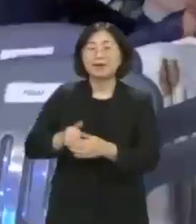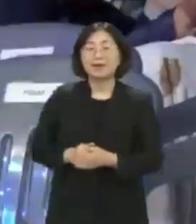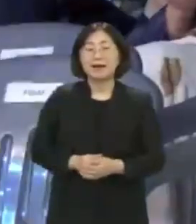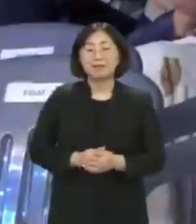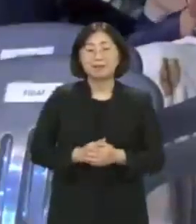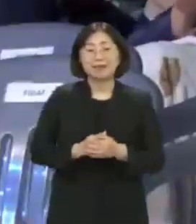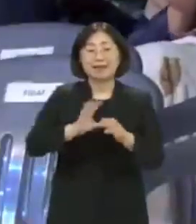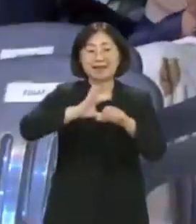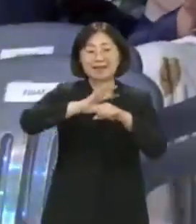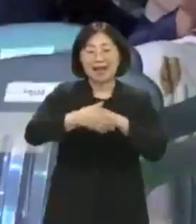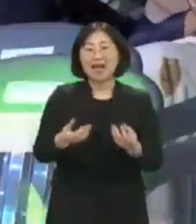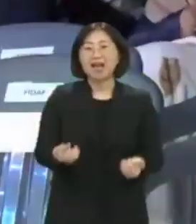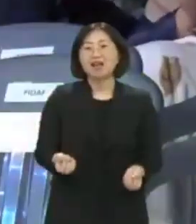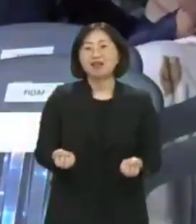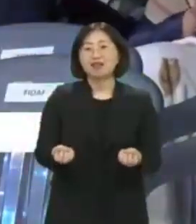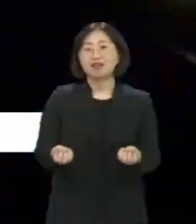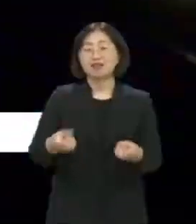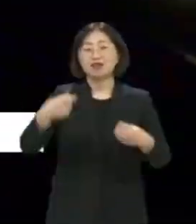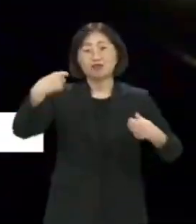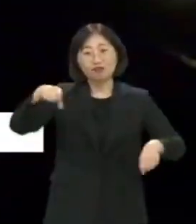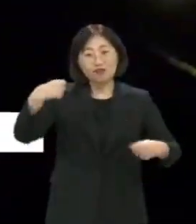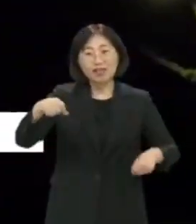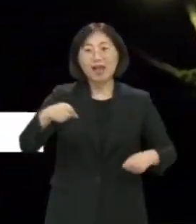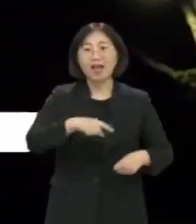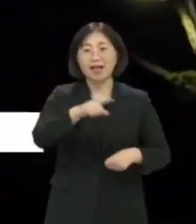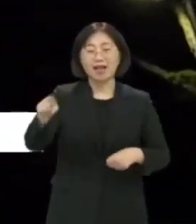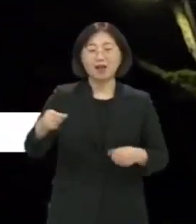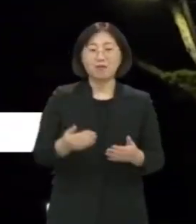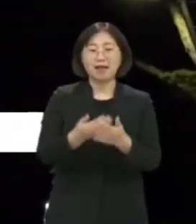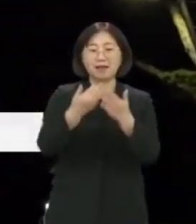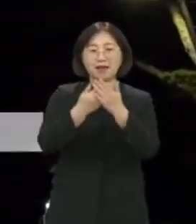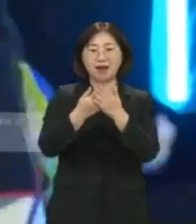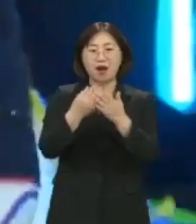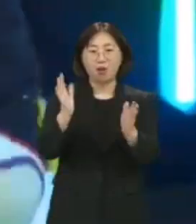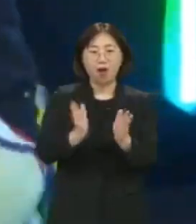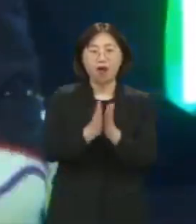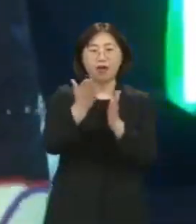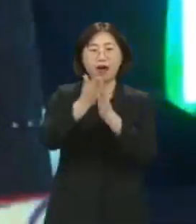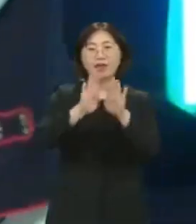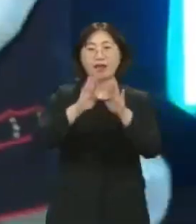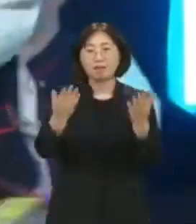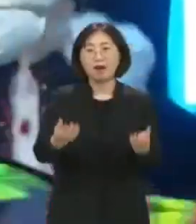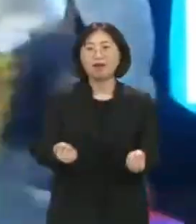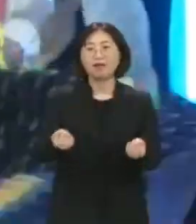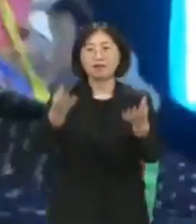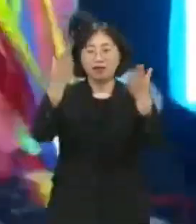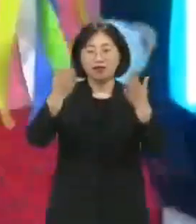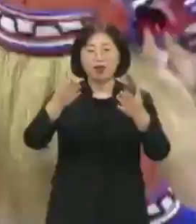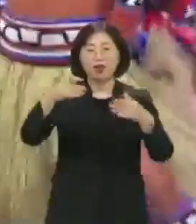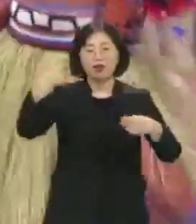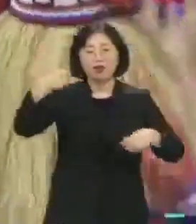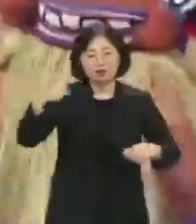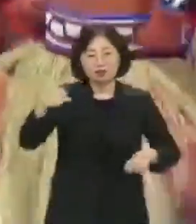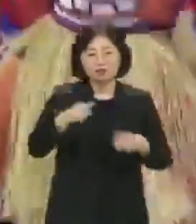잡은 천안 흥타령 춤축제는 화려한 개막식을 시작으로 전 세계에서 모인 춤꾼들의